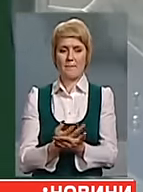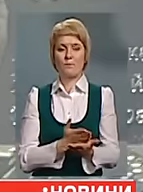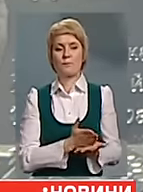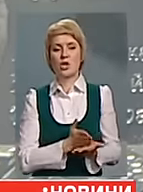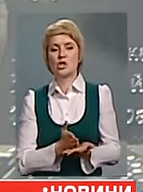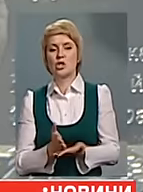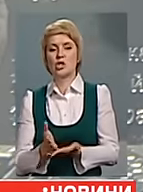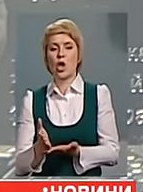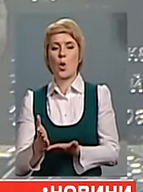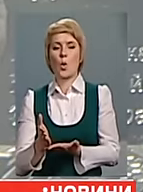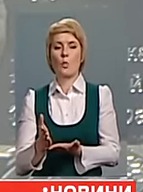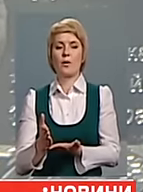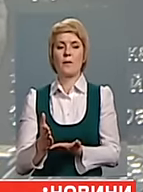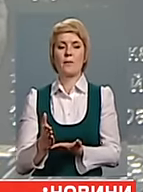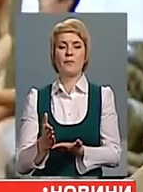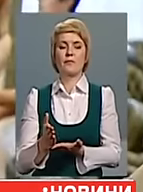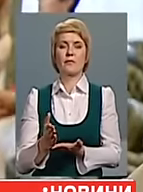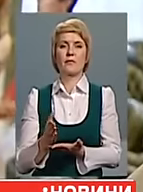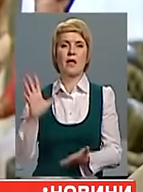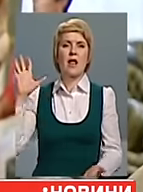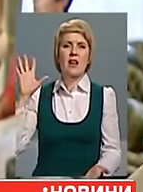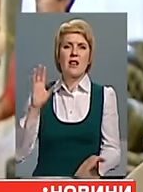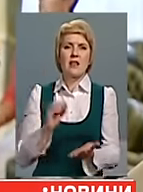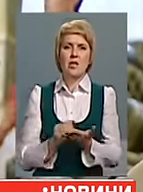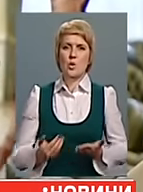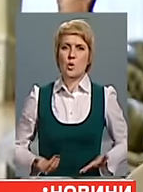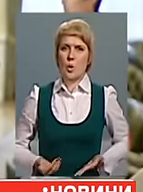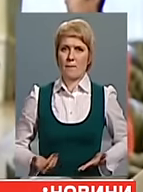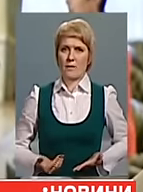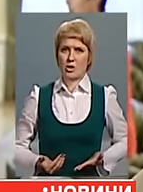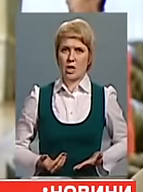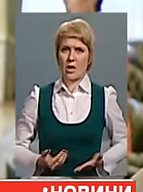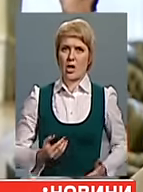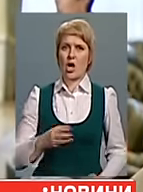шляхом таким, знаєте, літопис життя Шевченка через портрет, через автопортрети.